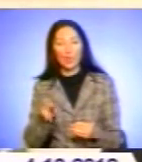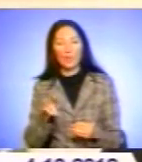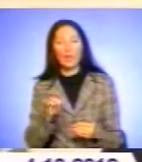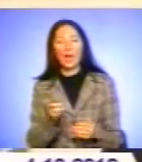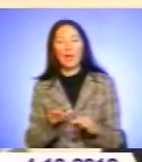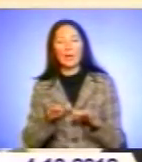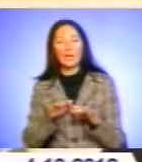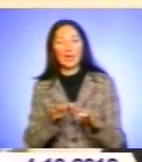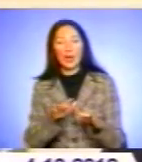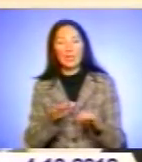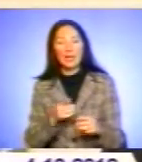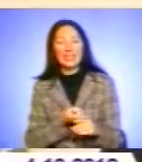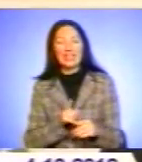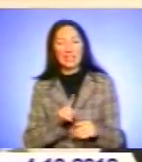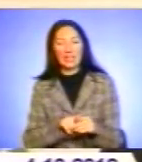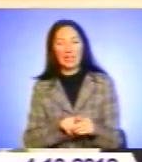процеси, які